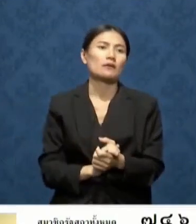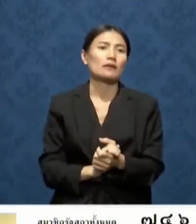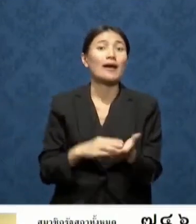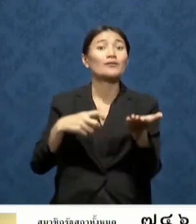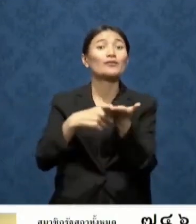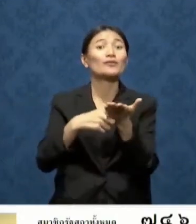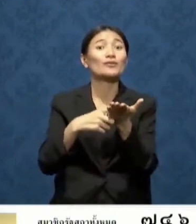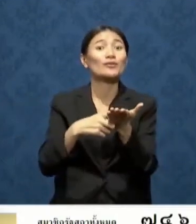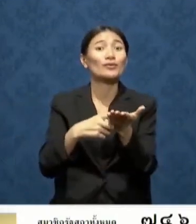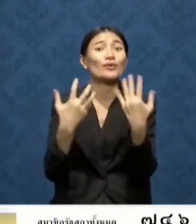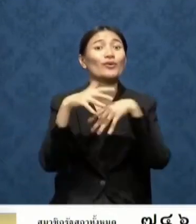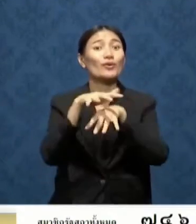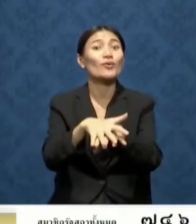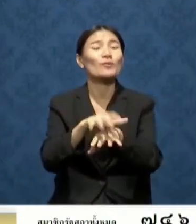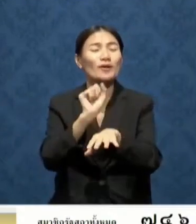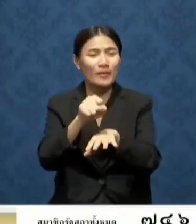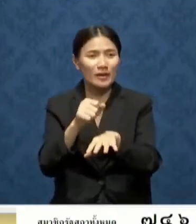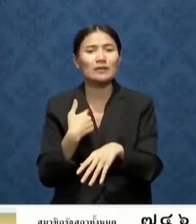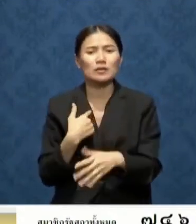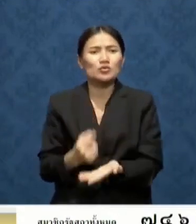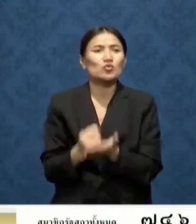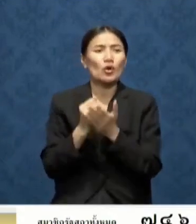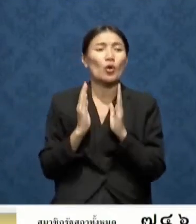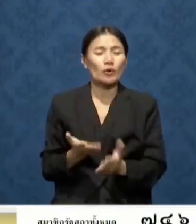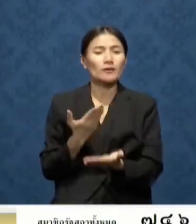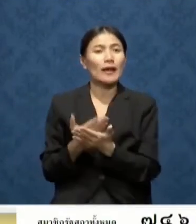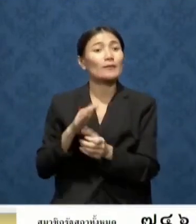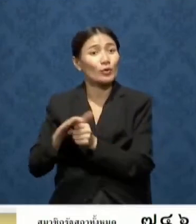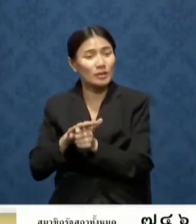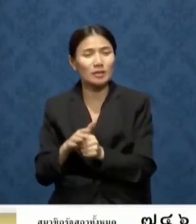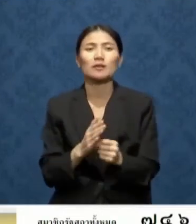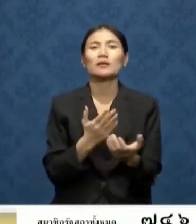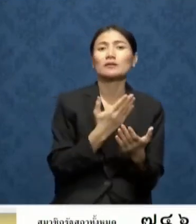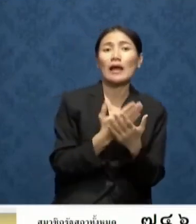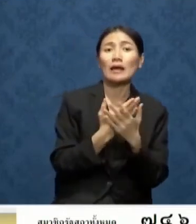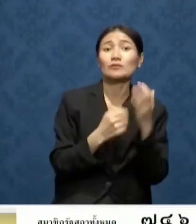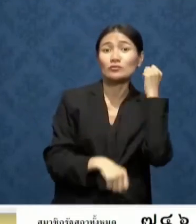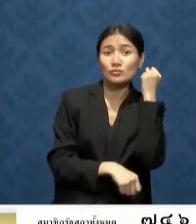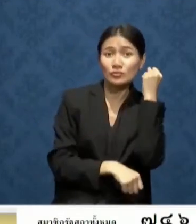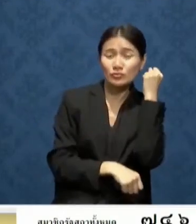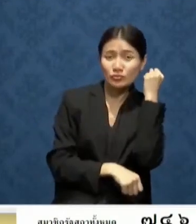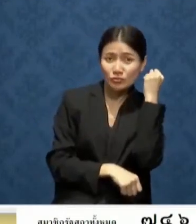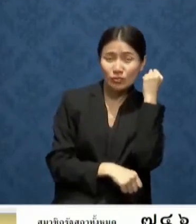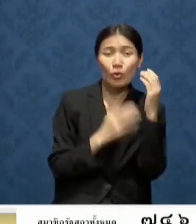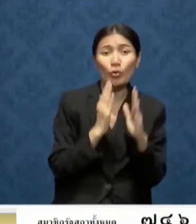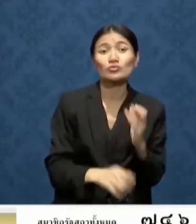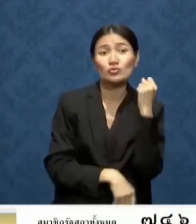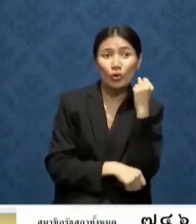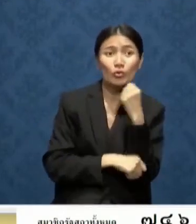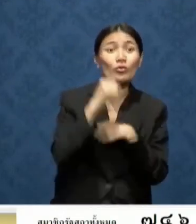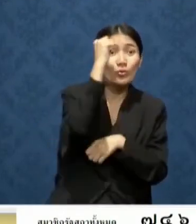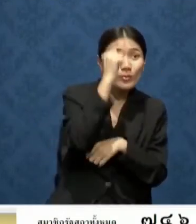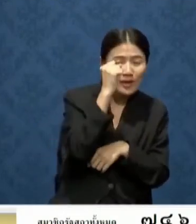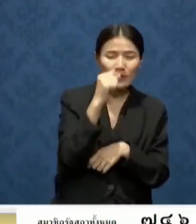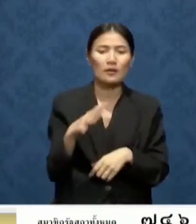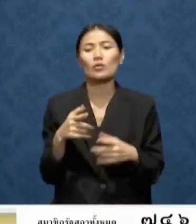้จะปรับโลกคู่ขนานที่ชชนกลางนรถไฟฟ้าแล้วผู้มีรได้น้อยนั่รถเมจะรวม 2 โครงไข่มาทำงานร่วมกั